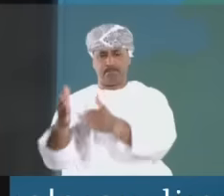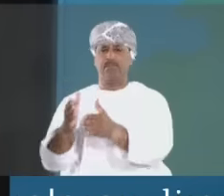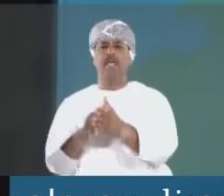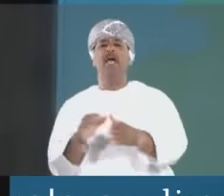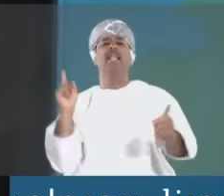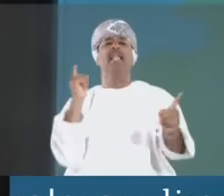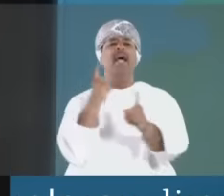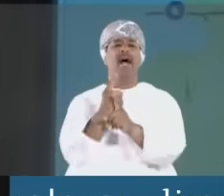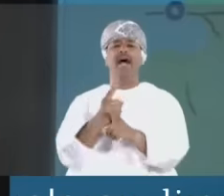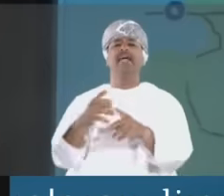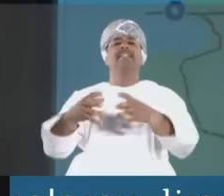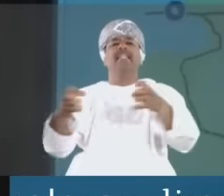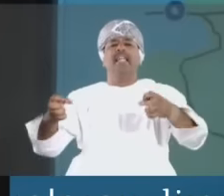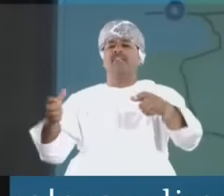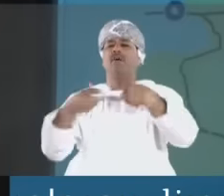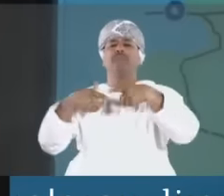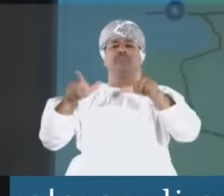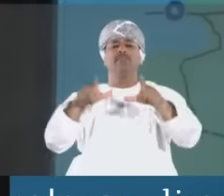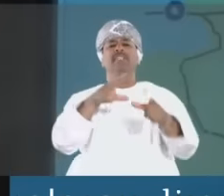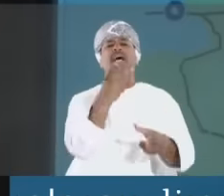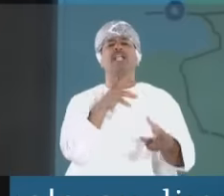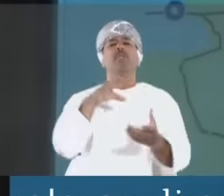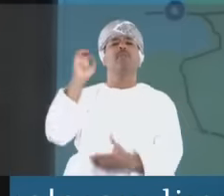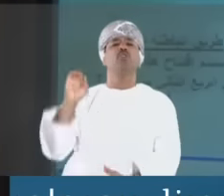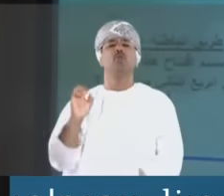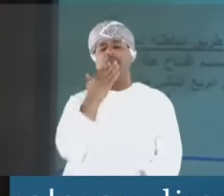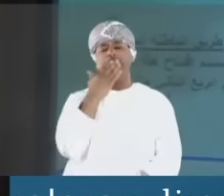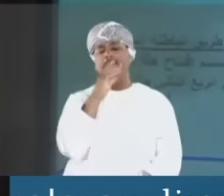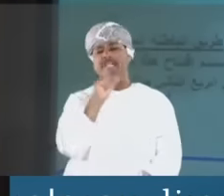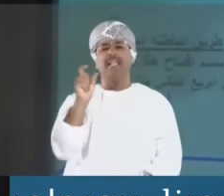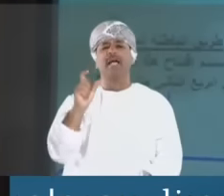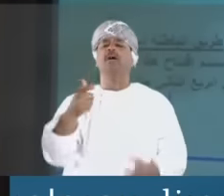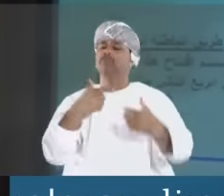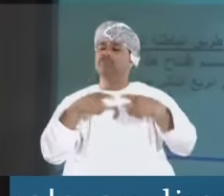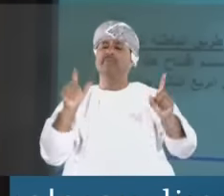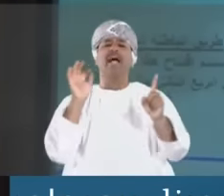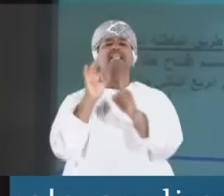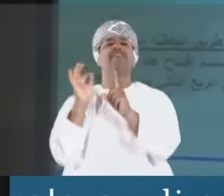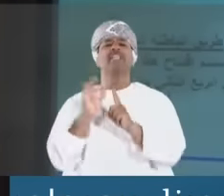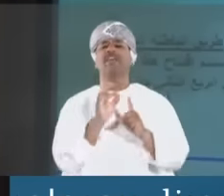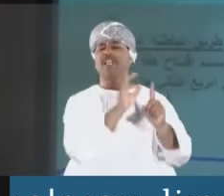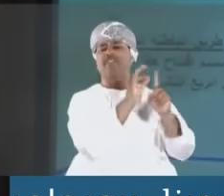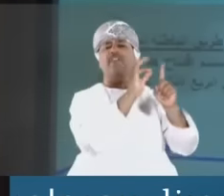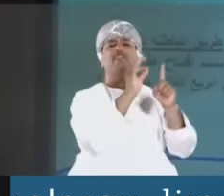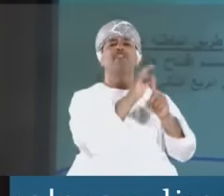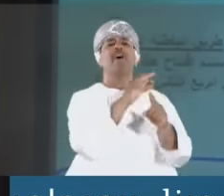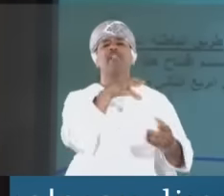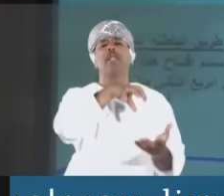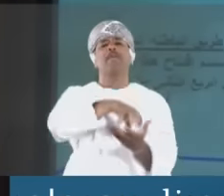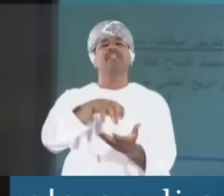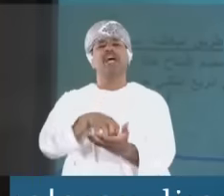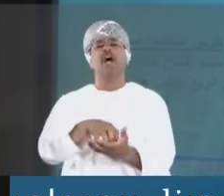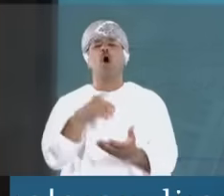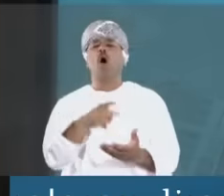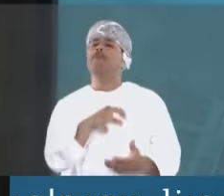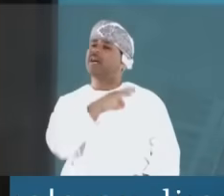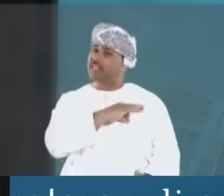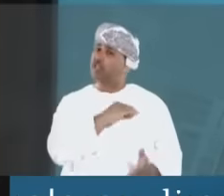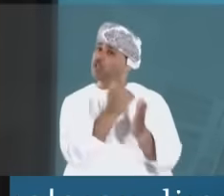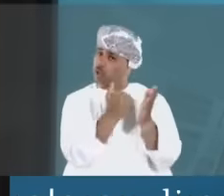المنطقة اللوجستية بمحافظة جنوب الباطنة كشف عن أهداف ومميزات ومكونات هذه المنطقة الواعدة